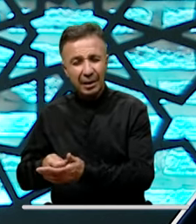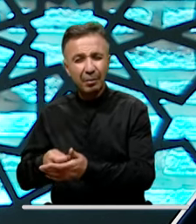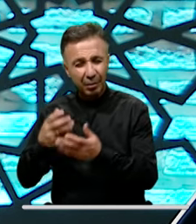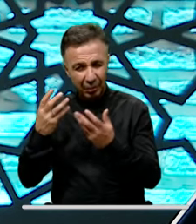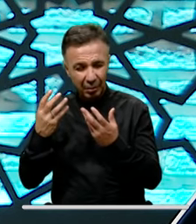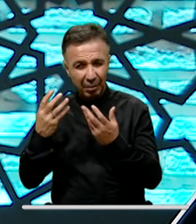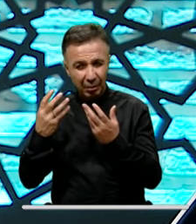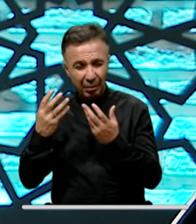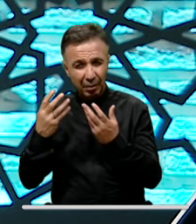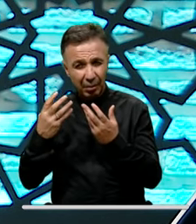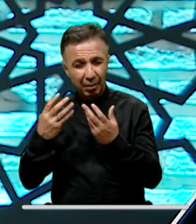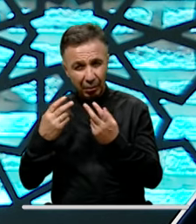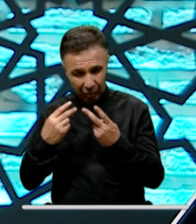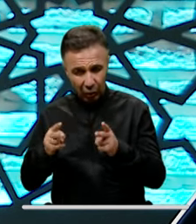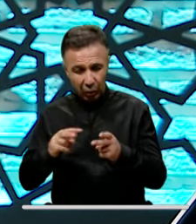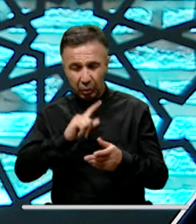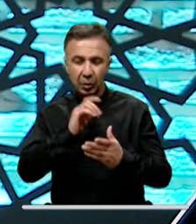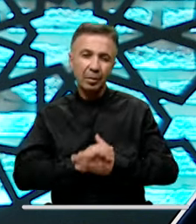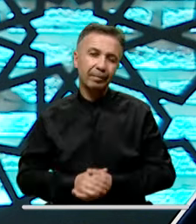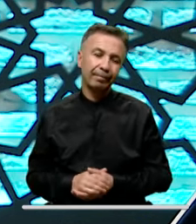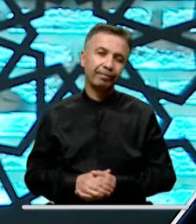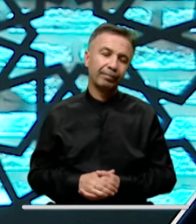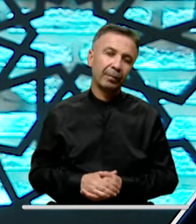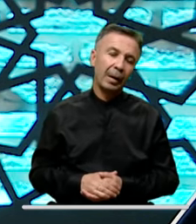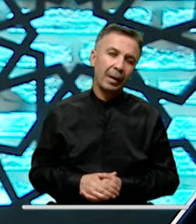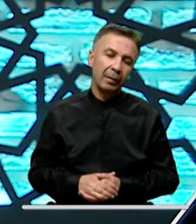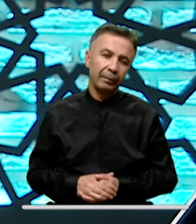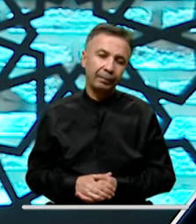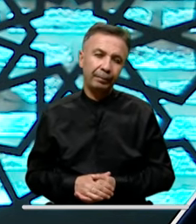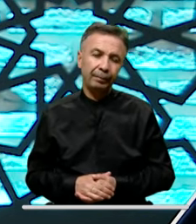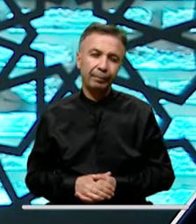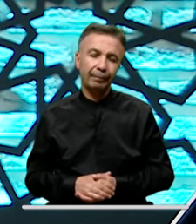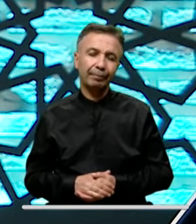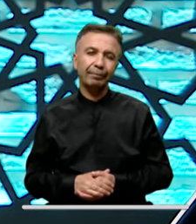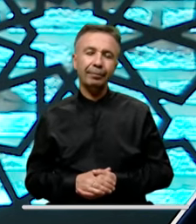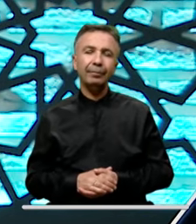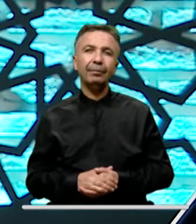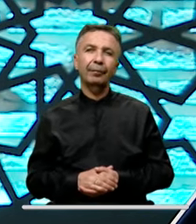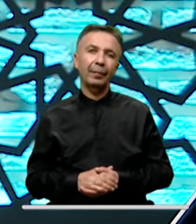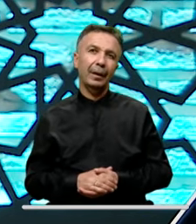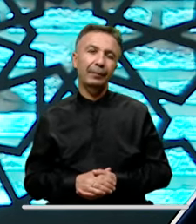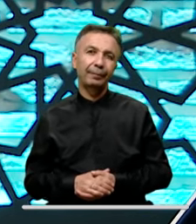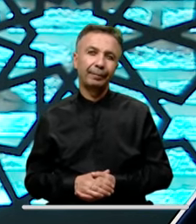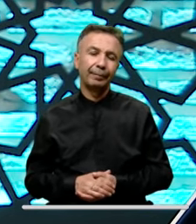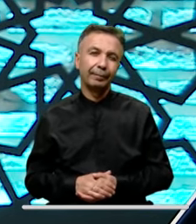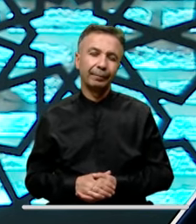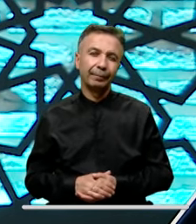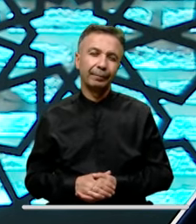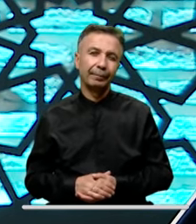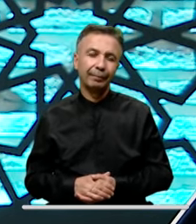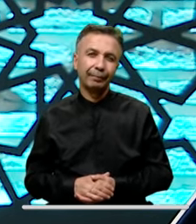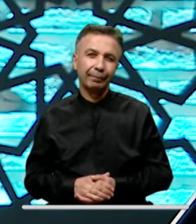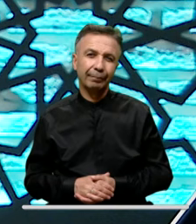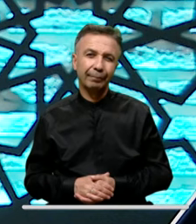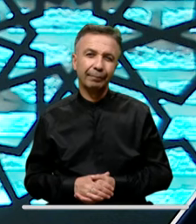tavsiye alalım. Bakalım ne yapman daha doğru olur, onu öğrenelim. Gaziantep'e selam ediyoruz. Bereketli akşamlar diliyorum. İlk telefonu